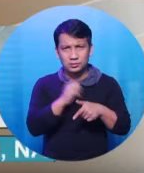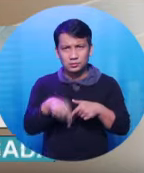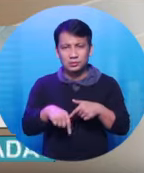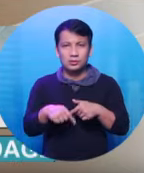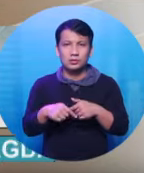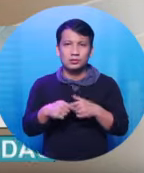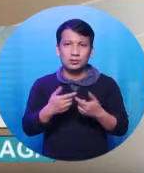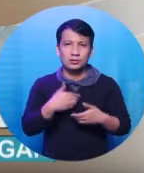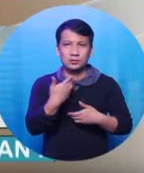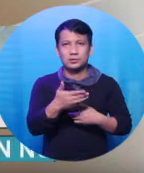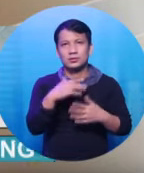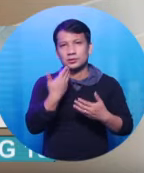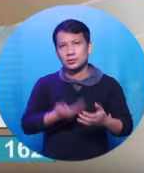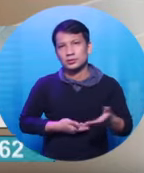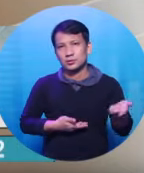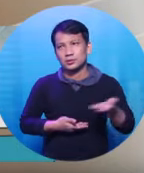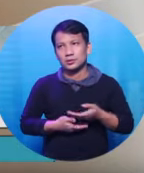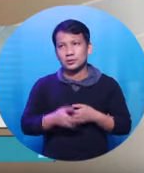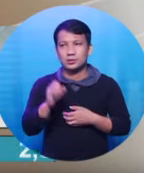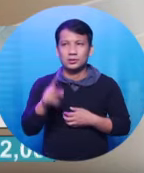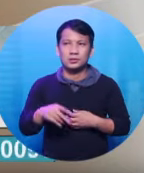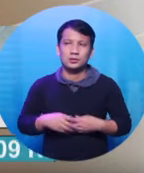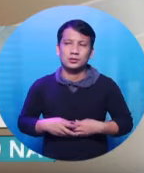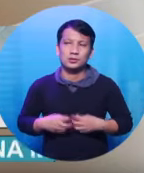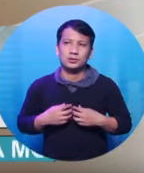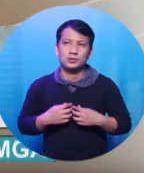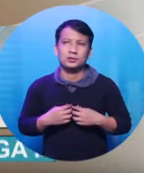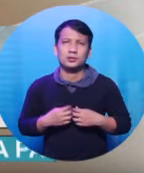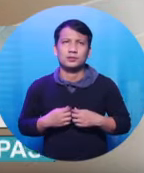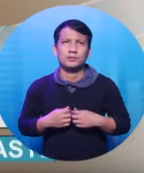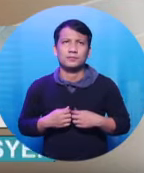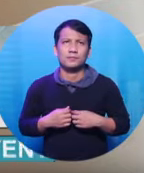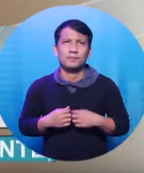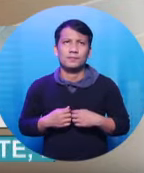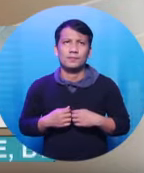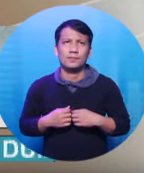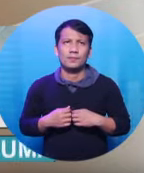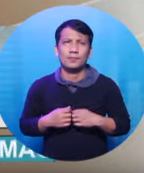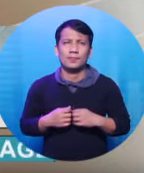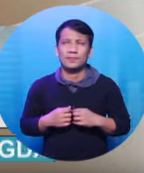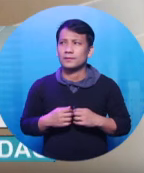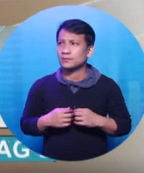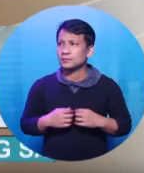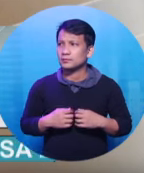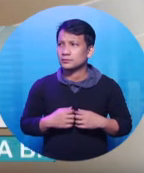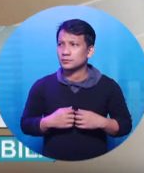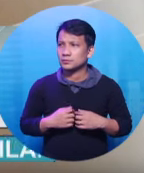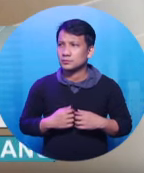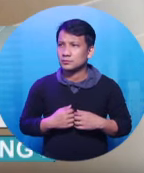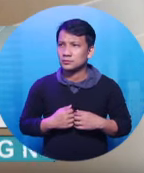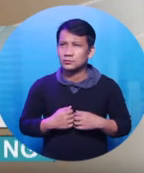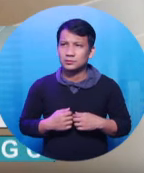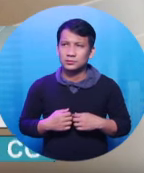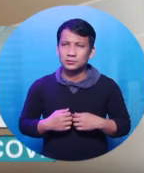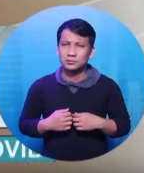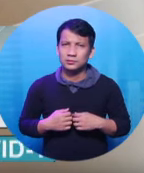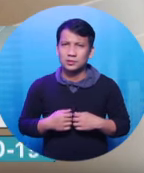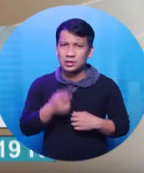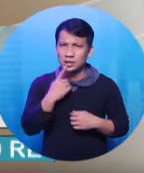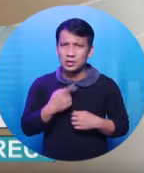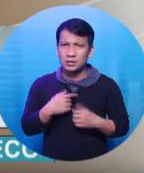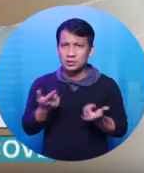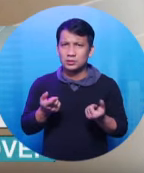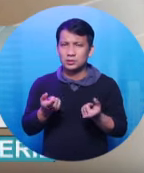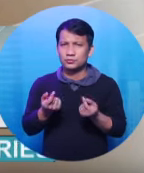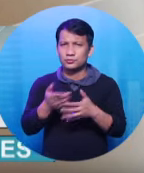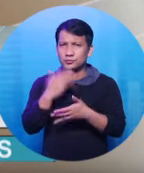po nagpa-unlock naman po ako ng... ganon. Okay. Thank you. Ma'am, ano pong kaso